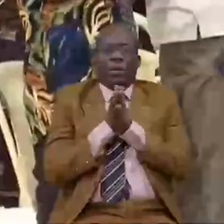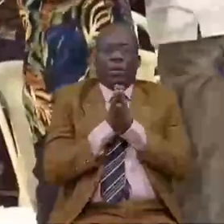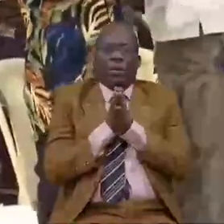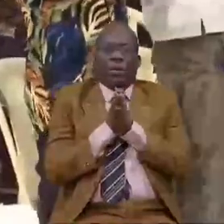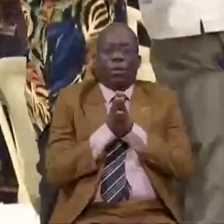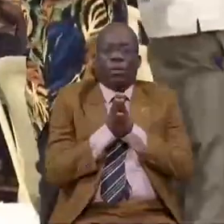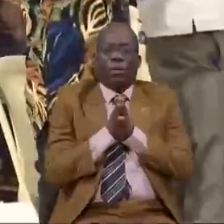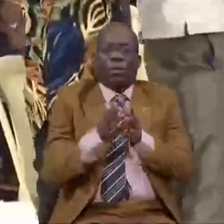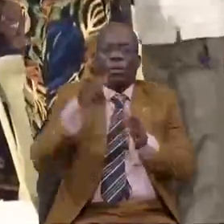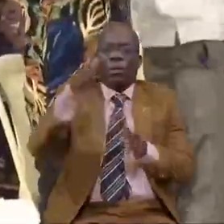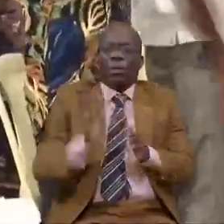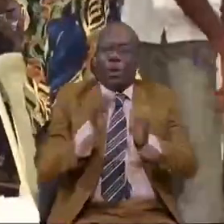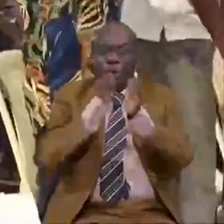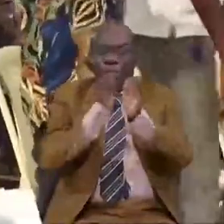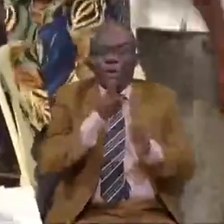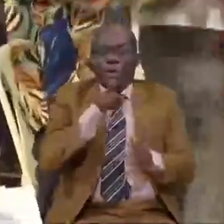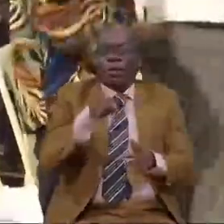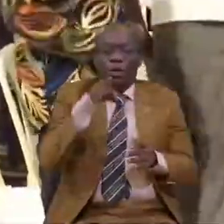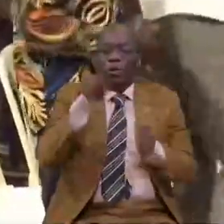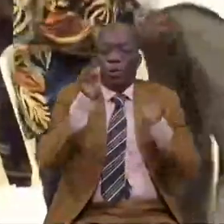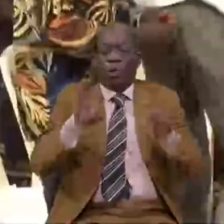Jésus, nous prions.